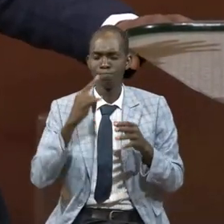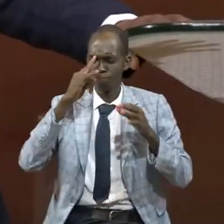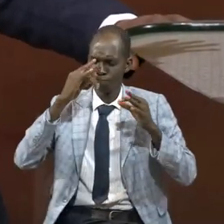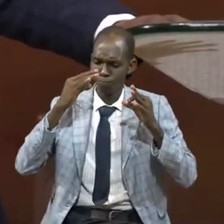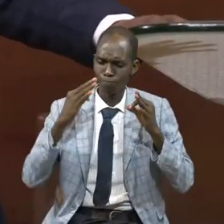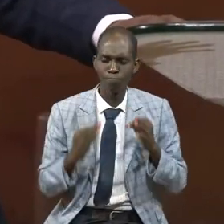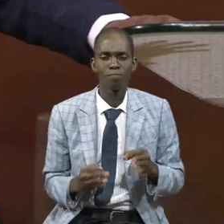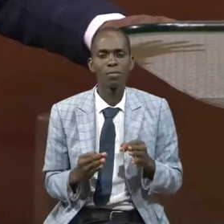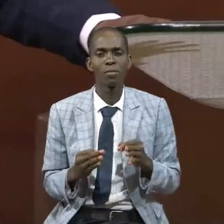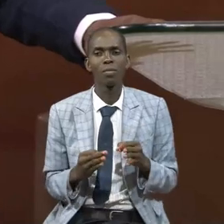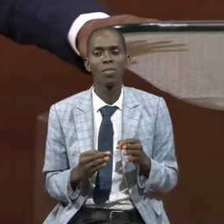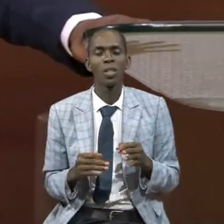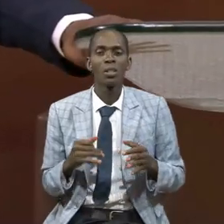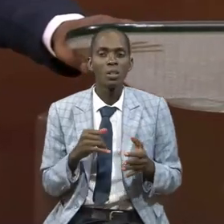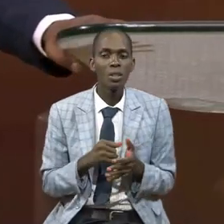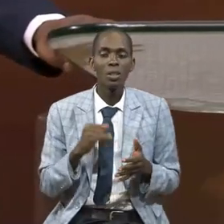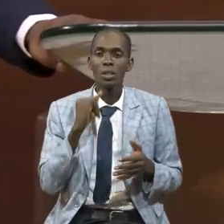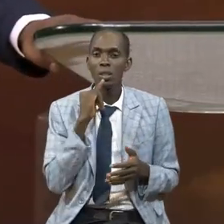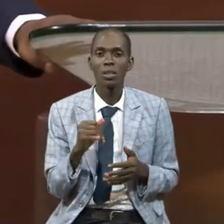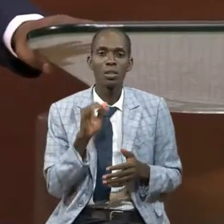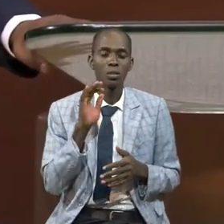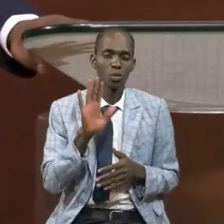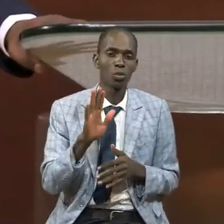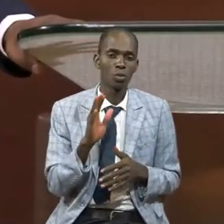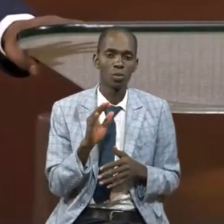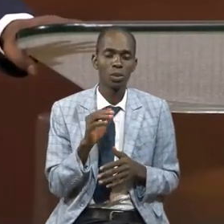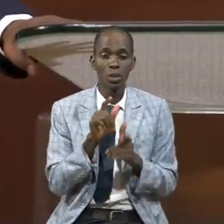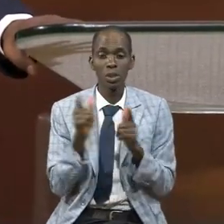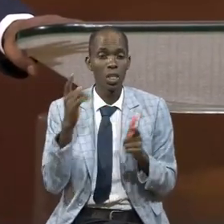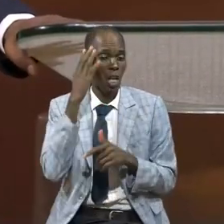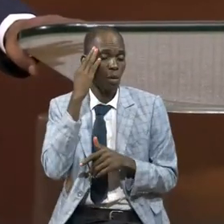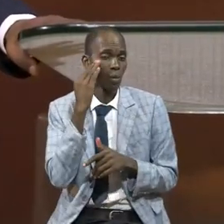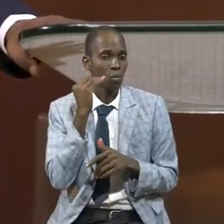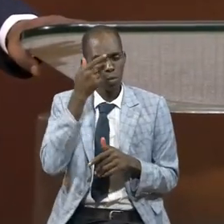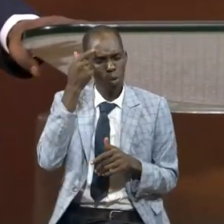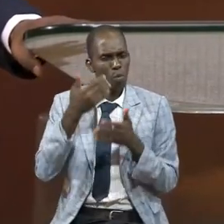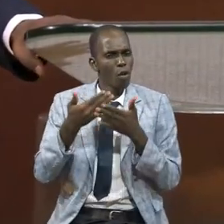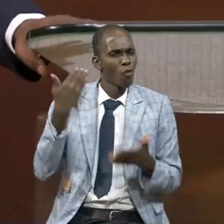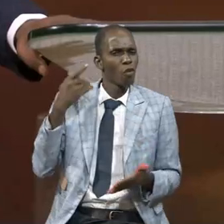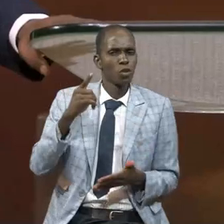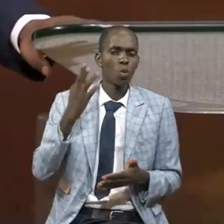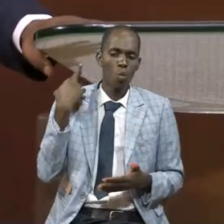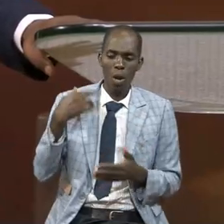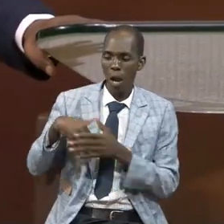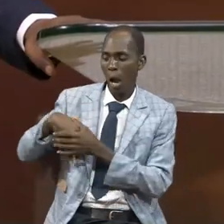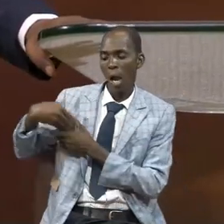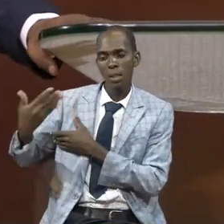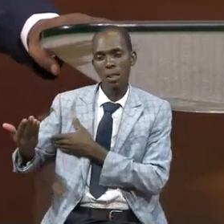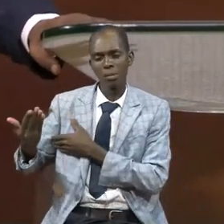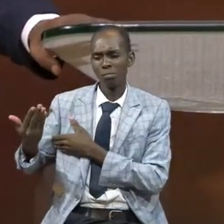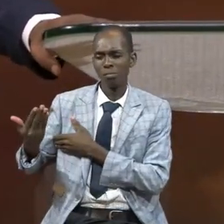défini que vous faites. C'est une expérience définie. Vous savez que vous étiez dehors. Maintenant, vous décidez